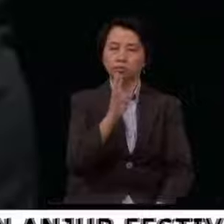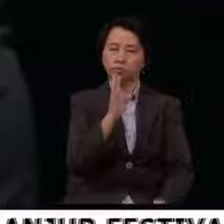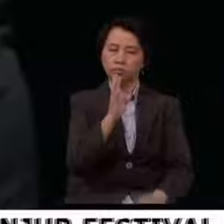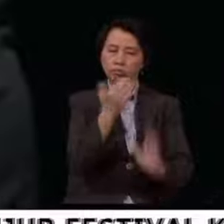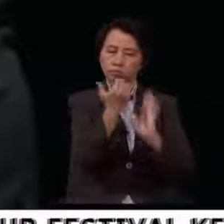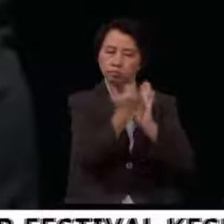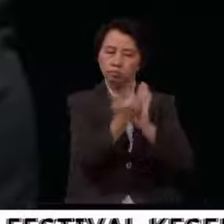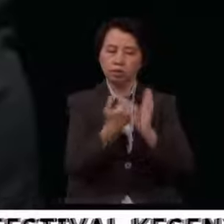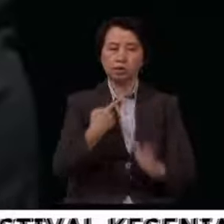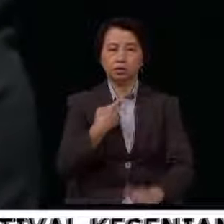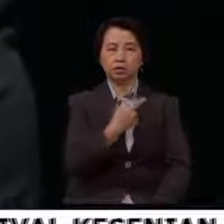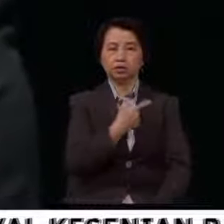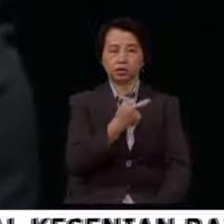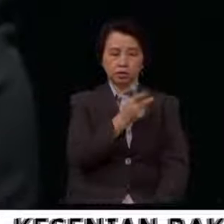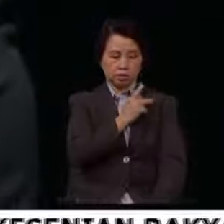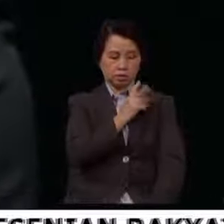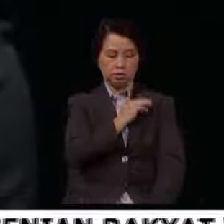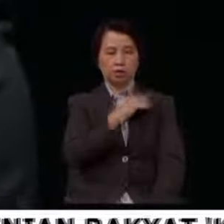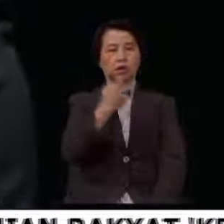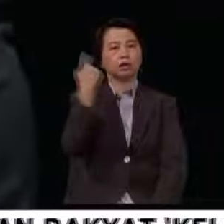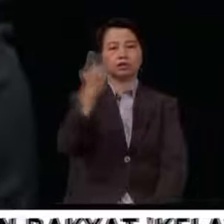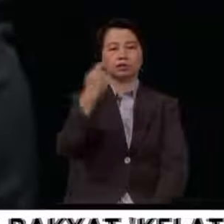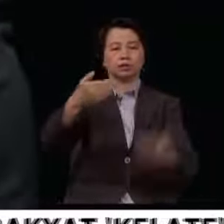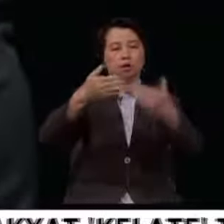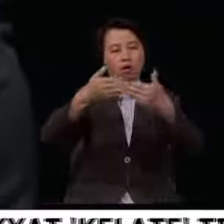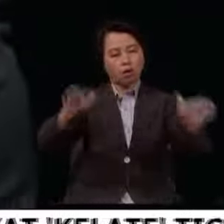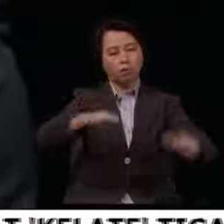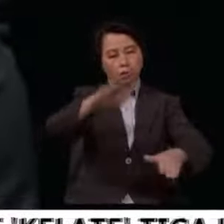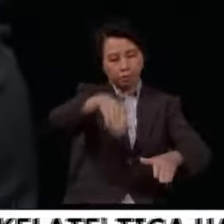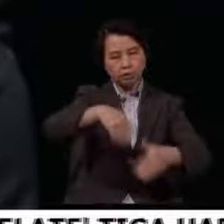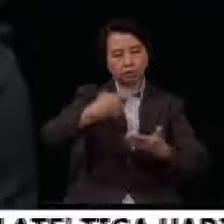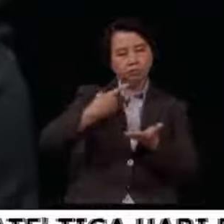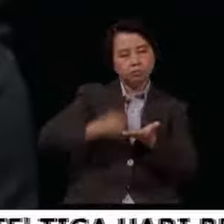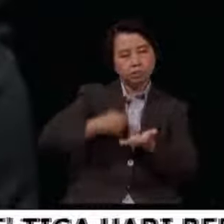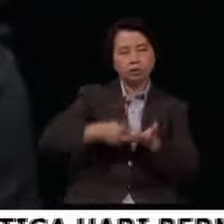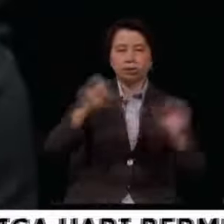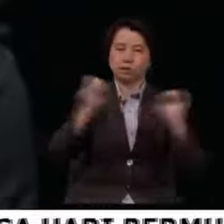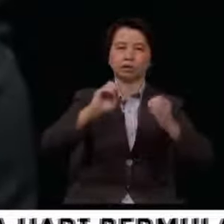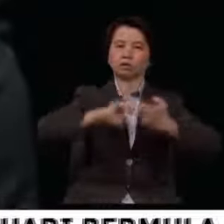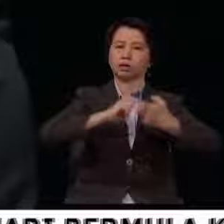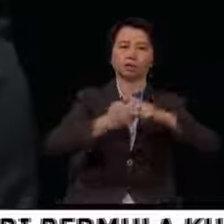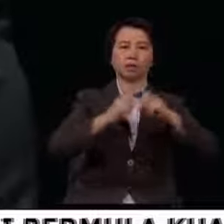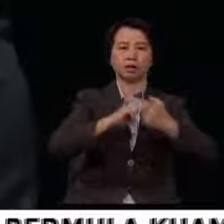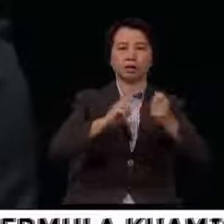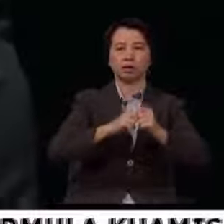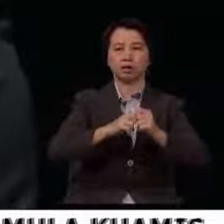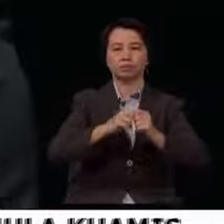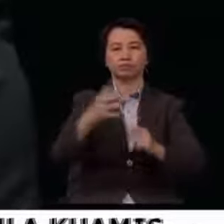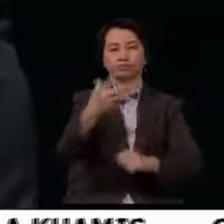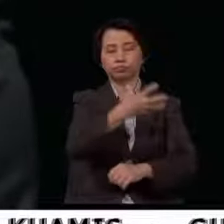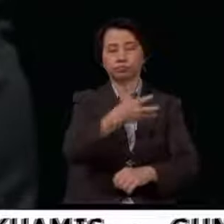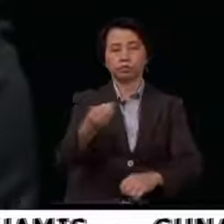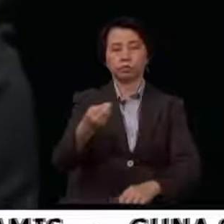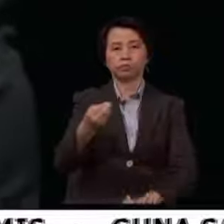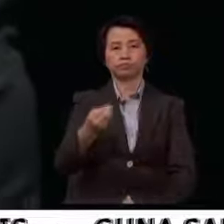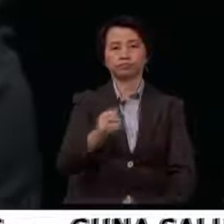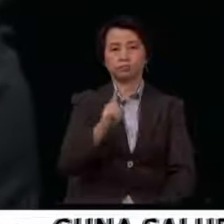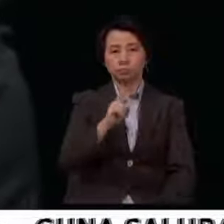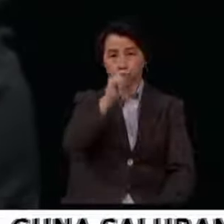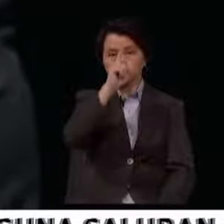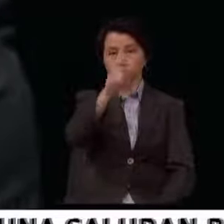terlibat adlah diminta untuk memberi kerjasama lelah semasa anggota kekuasaan